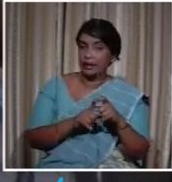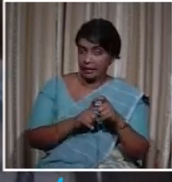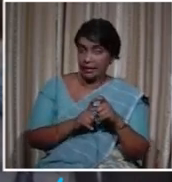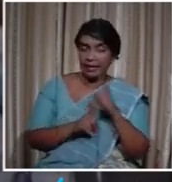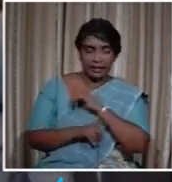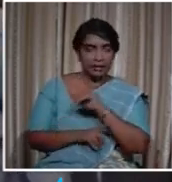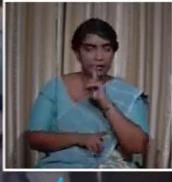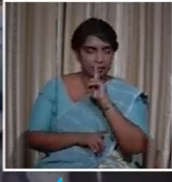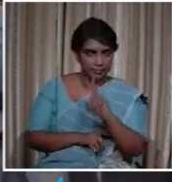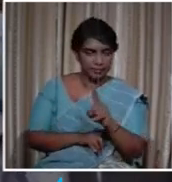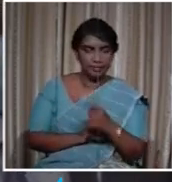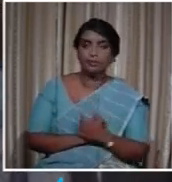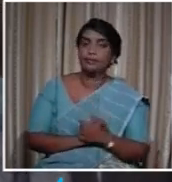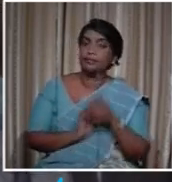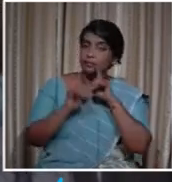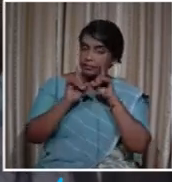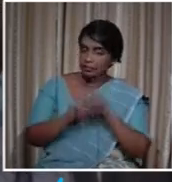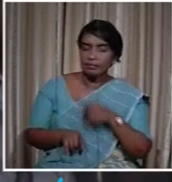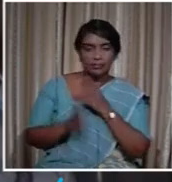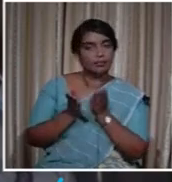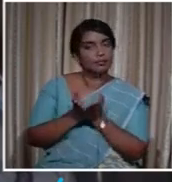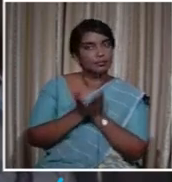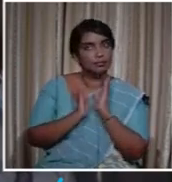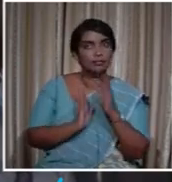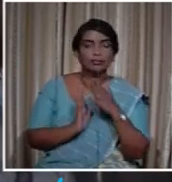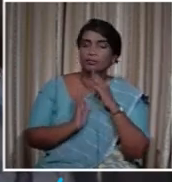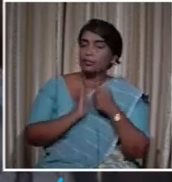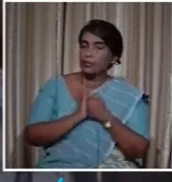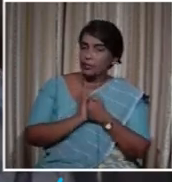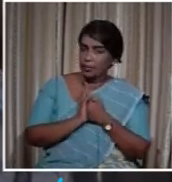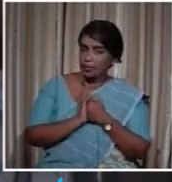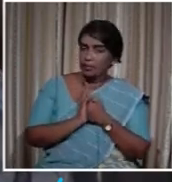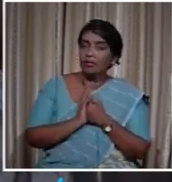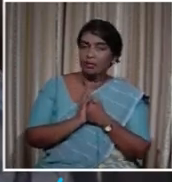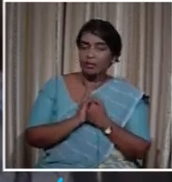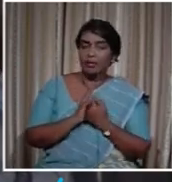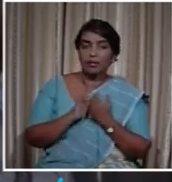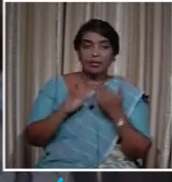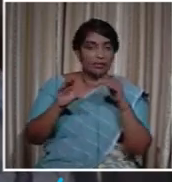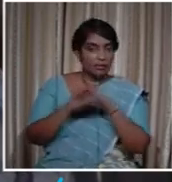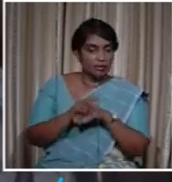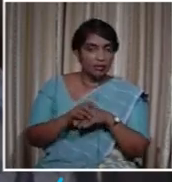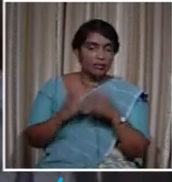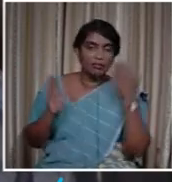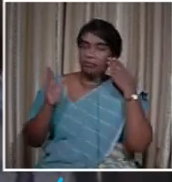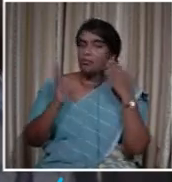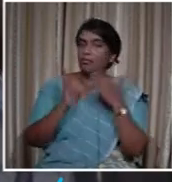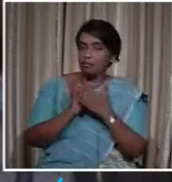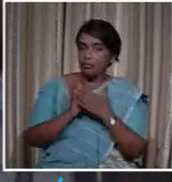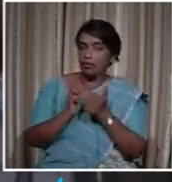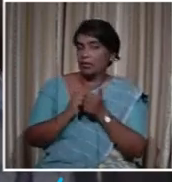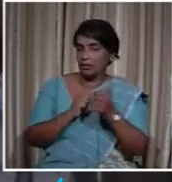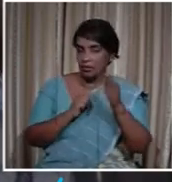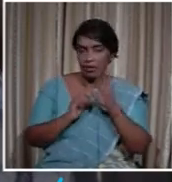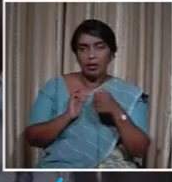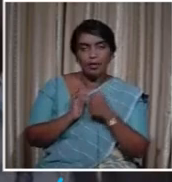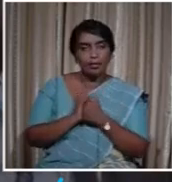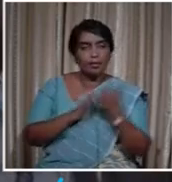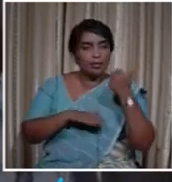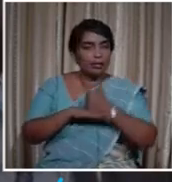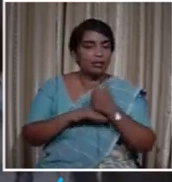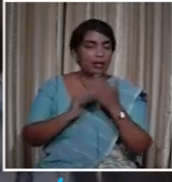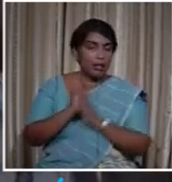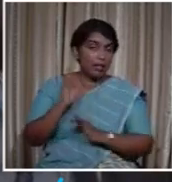தூரம் இந்தியாவினுடைய உயர்மட்டம் வரைக்கும் இந்த விடயங்களில் அதிகமான கரிசனையை கொண்டிருக்கிறார்கள். கௌரவ தலைமை தாங்கும் உறுப்பினர்களே,